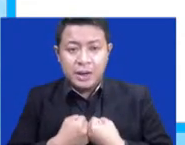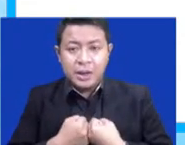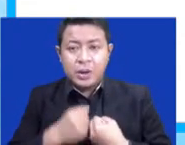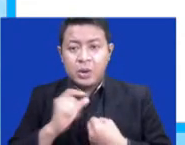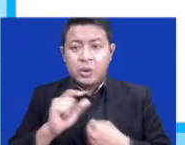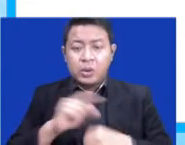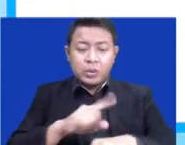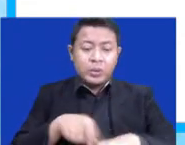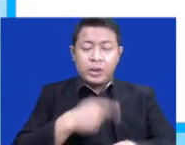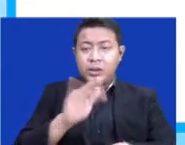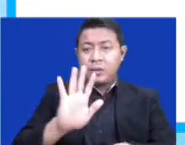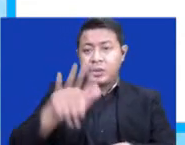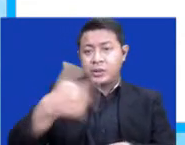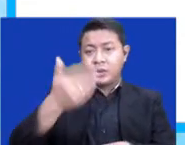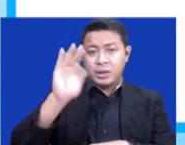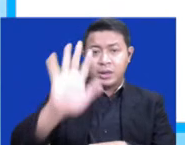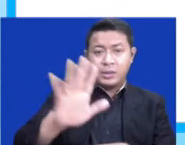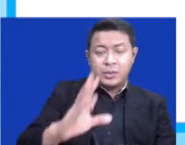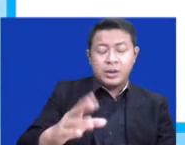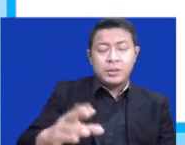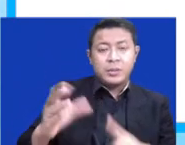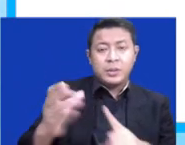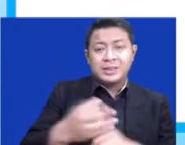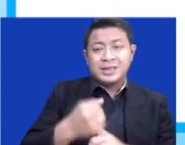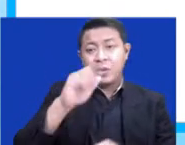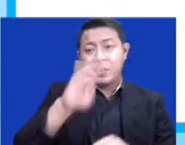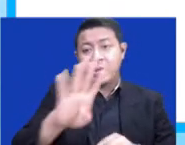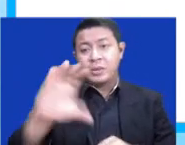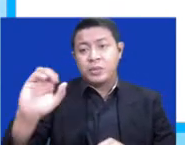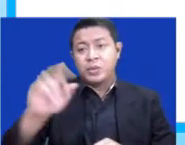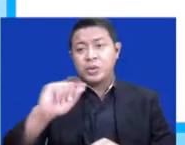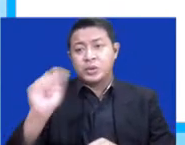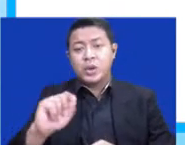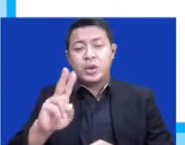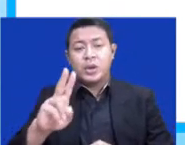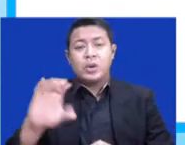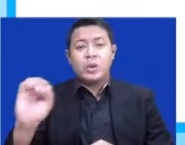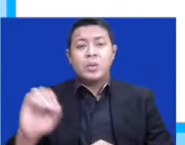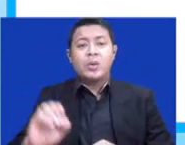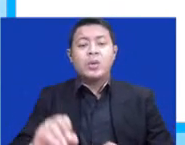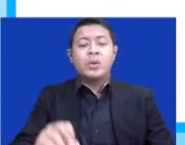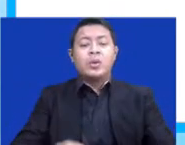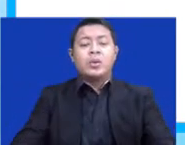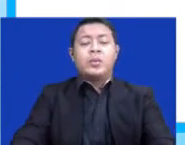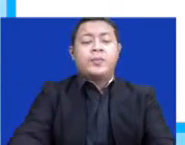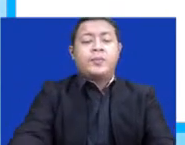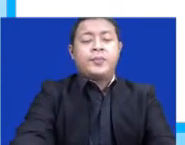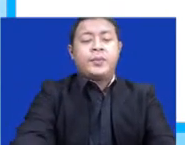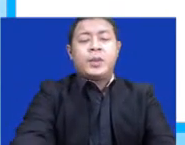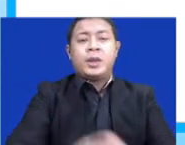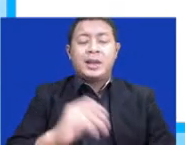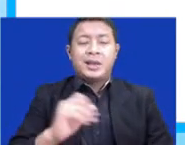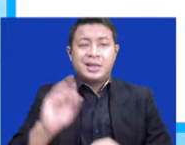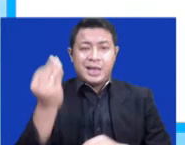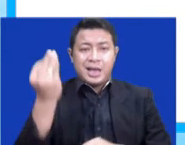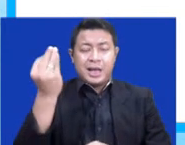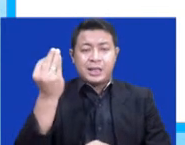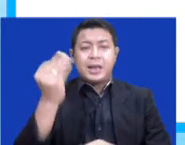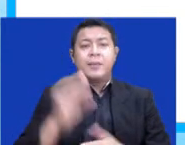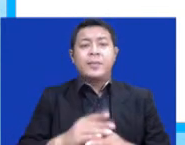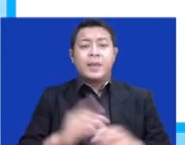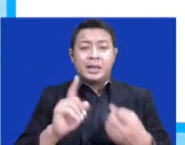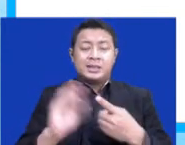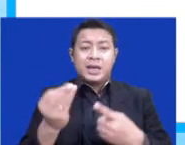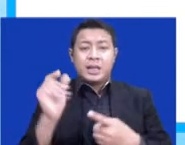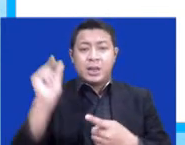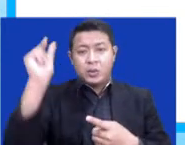ke depan itu menjangkau 40 sekolah dan 20 puskesmas yang ada di 4 kota administratif Jakarta, yaitu di Jakarta Utara,